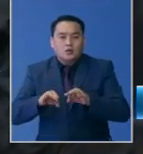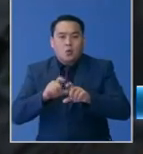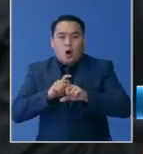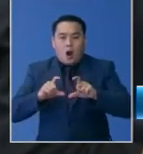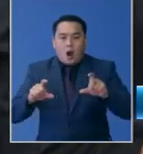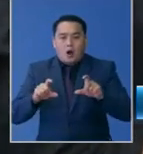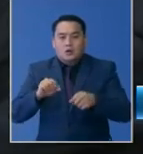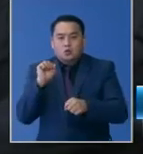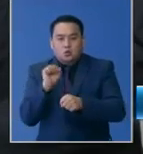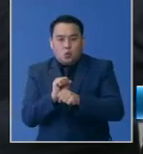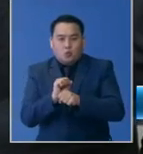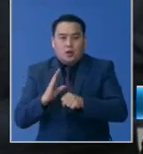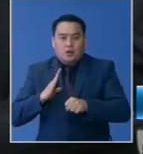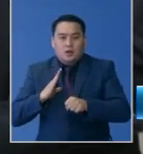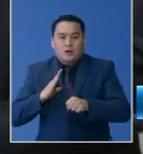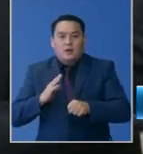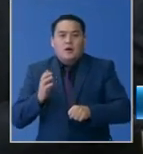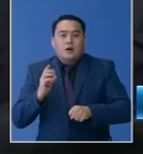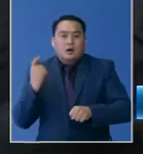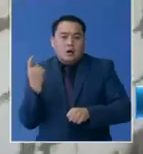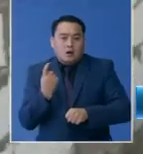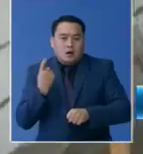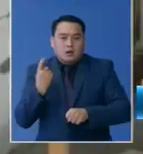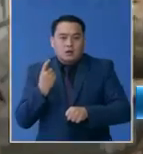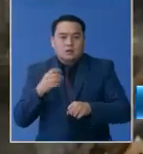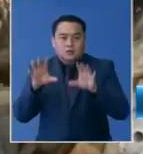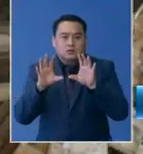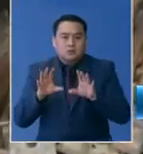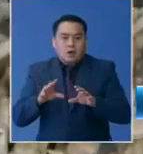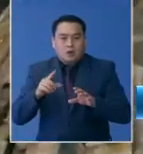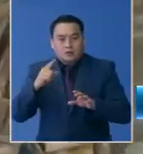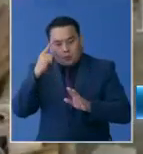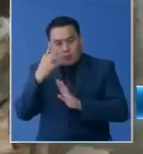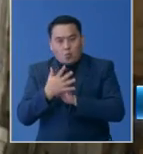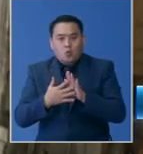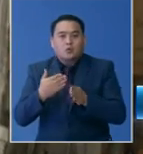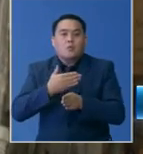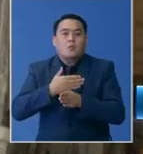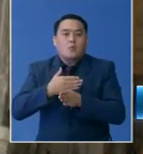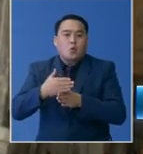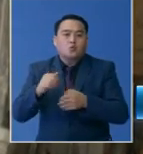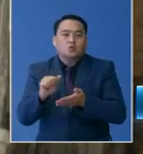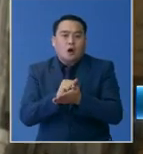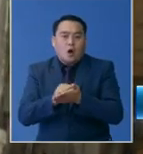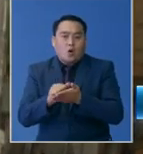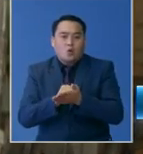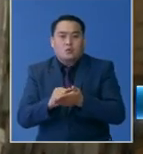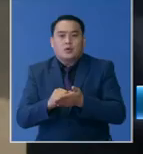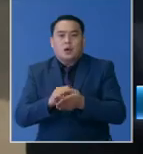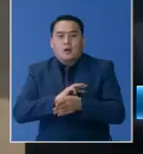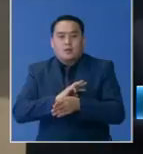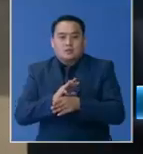объекті жұмысы тоқтатылған. Ал меншік иесі болса, заңды кеш түсініп, құжат рәсімдеу үшін жүгіріп жүрген